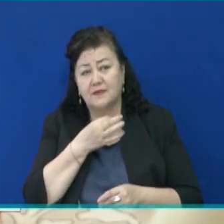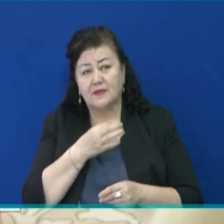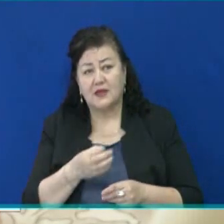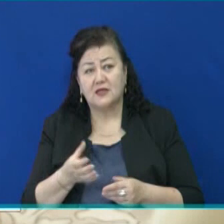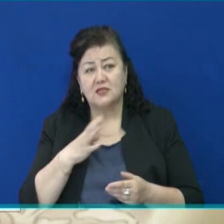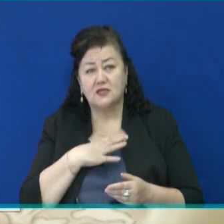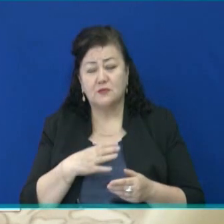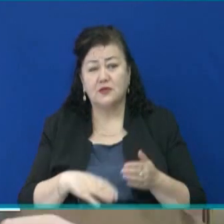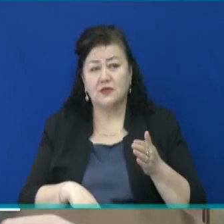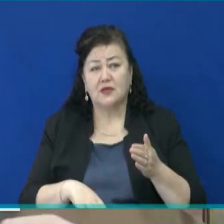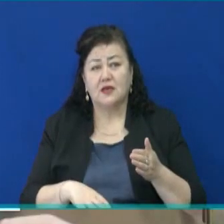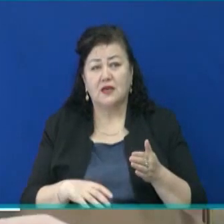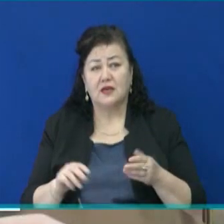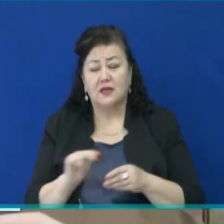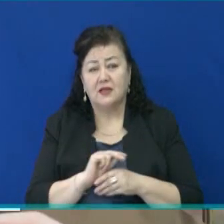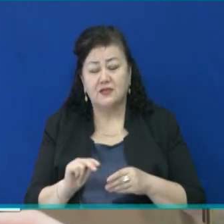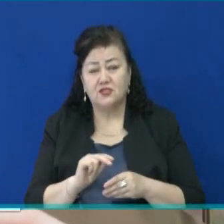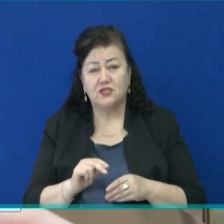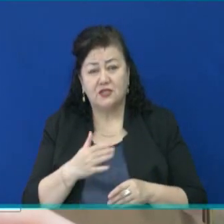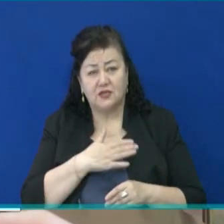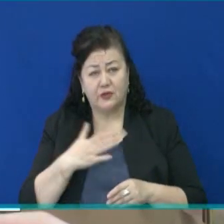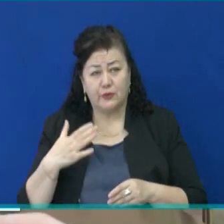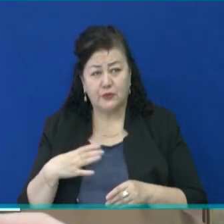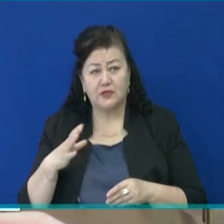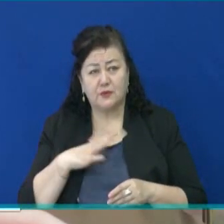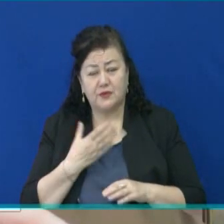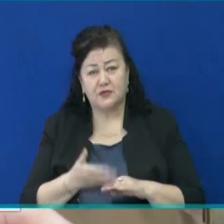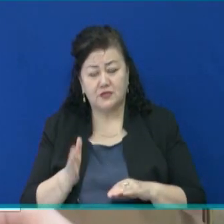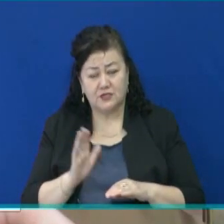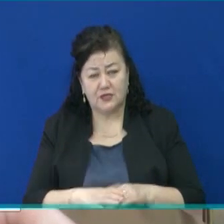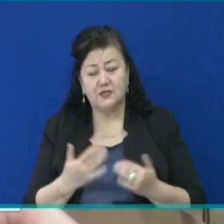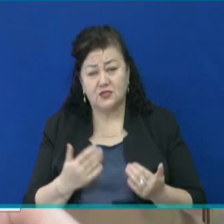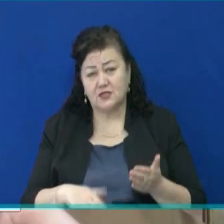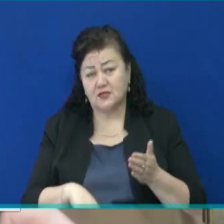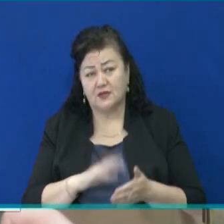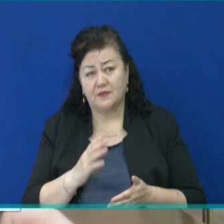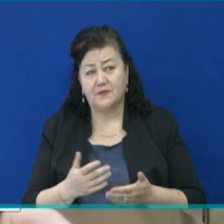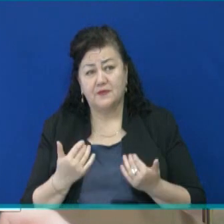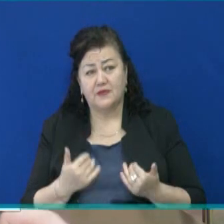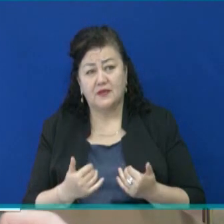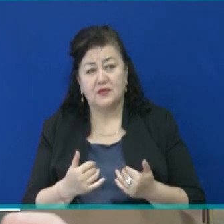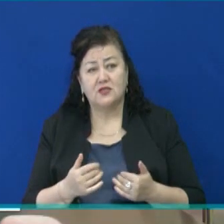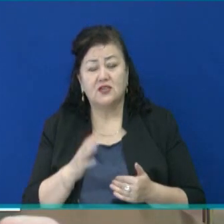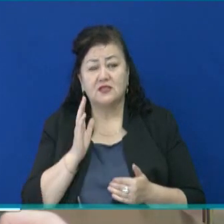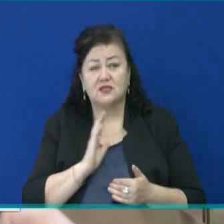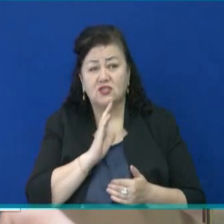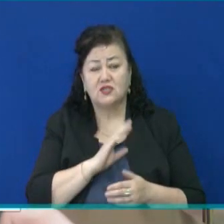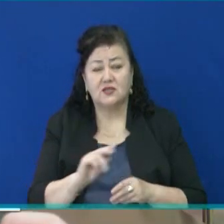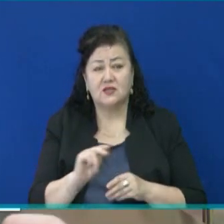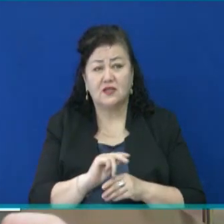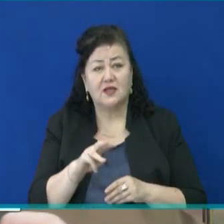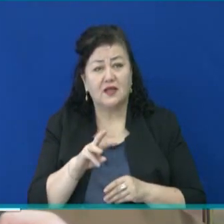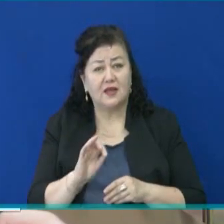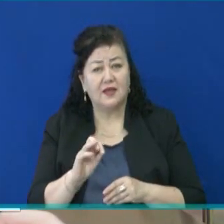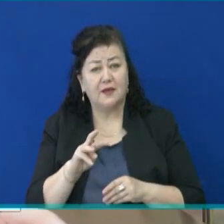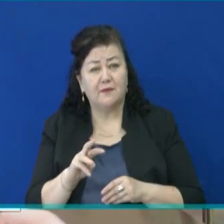емдеу жеңілдеді. Мы внедрили технологию. Біз сүт безі қатерлі ісігі бар әйелдерге арналған лимфа